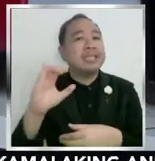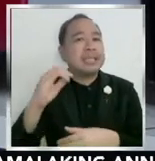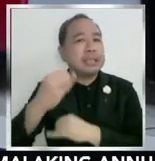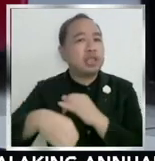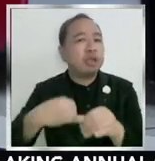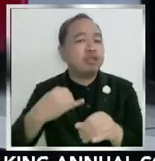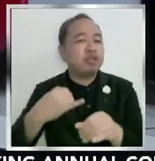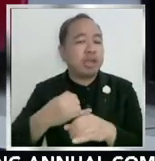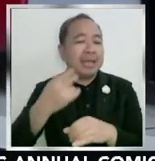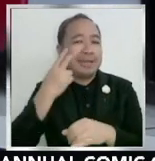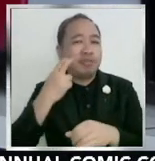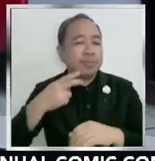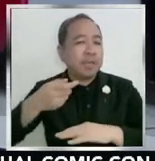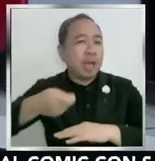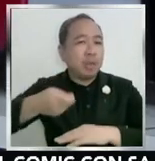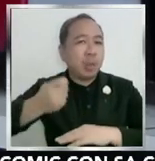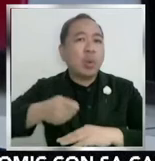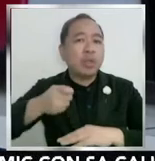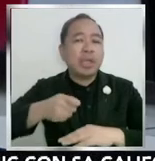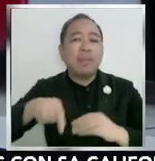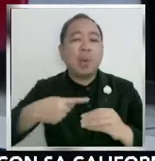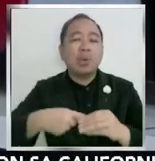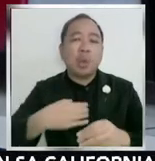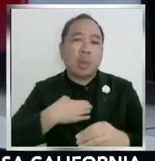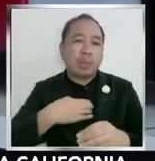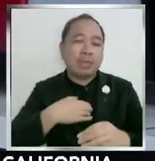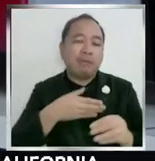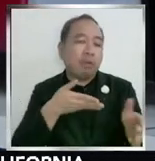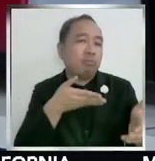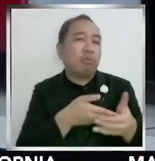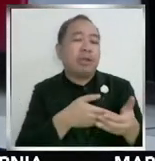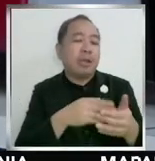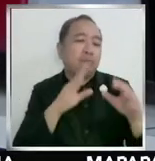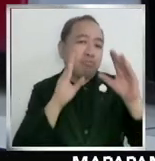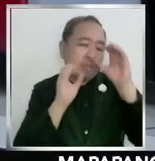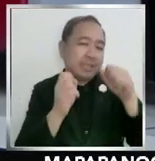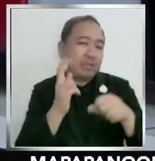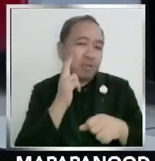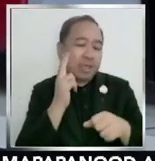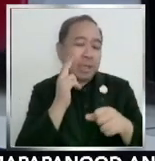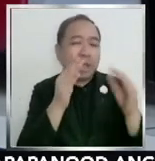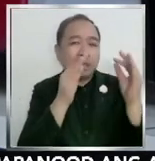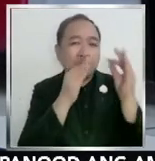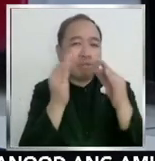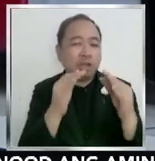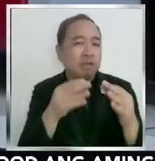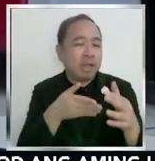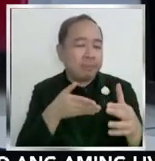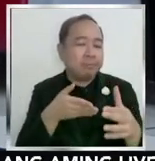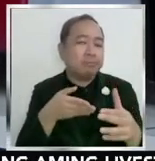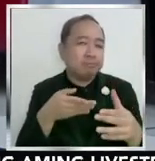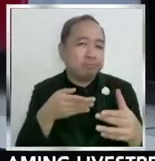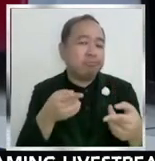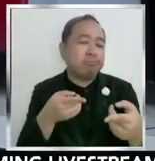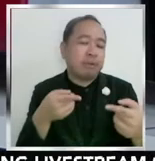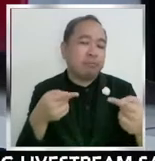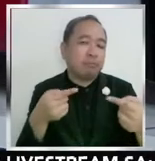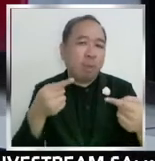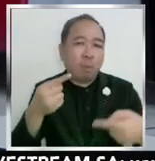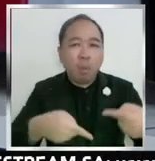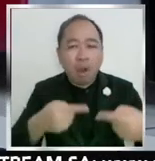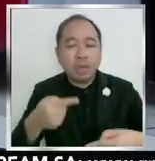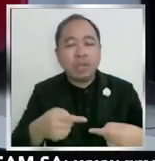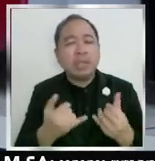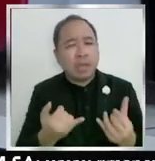kaugnay ng Duterte drug war. Yan po ay kahit na basura na ang apelan ng Pilipinas na itigil ang imbestigasyon dyan. Nakatutok sina